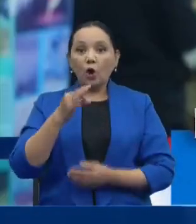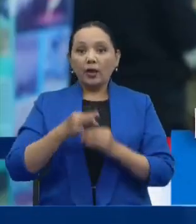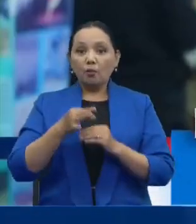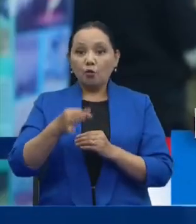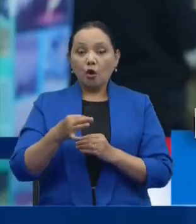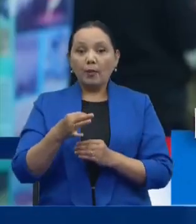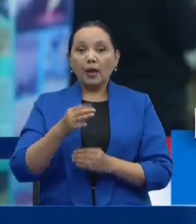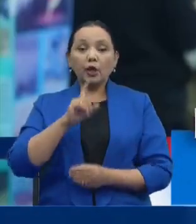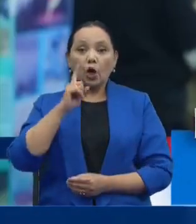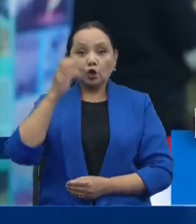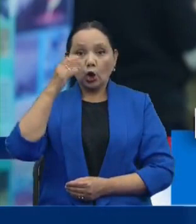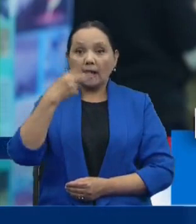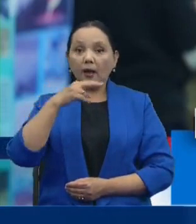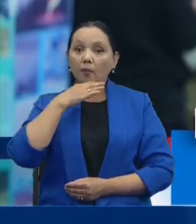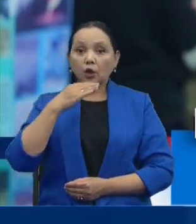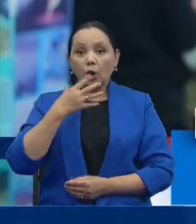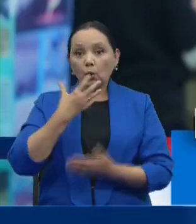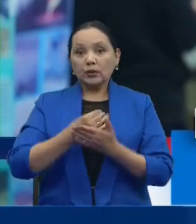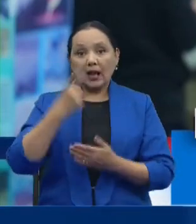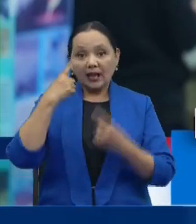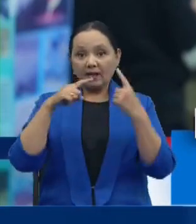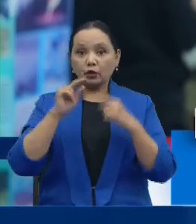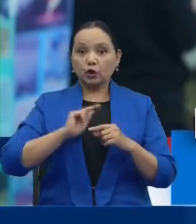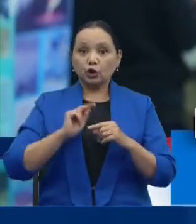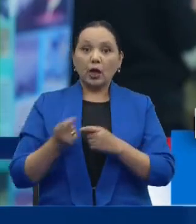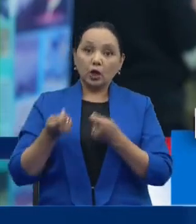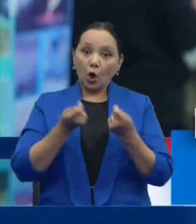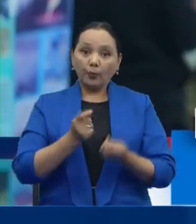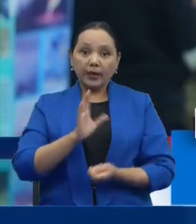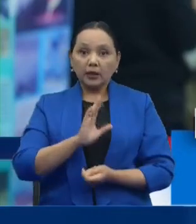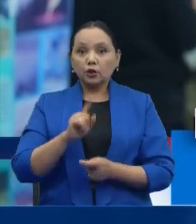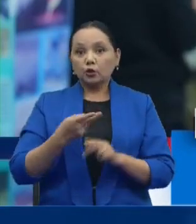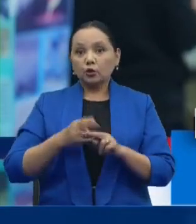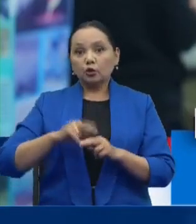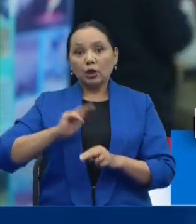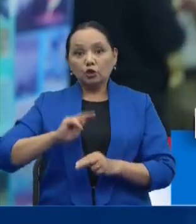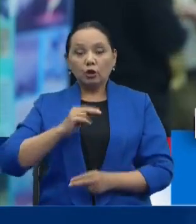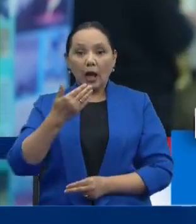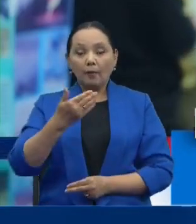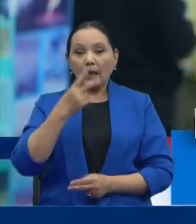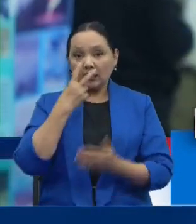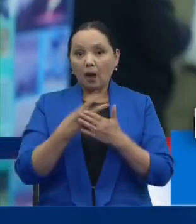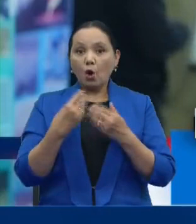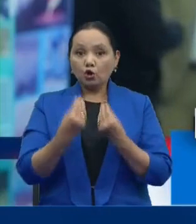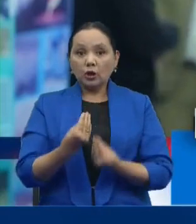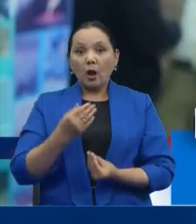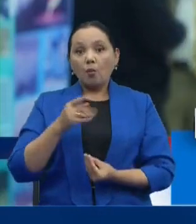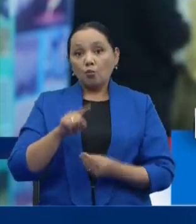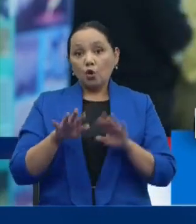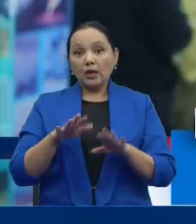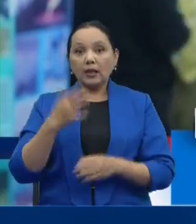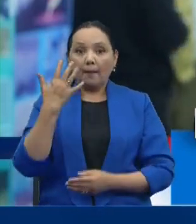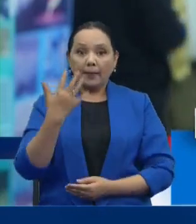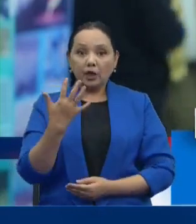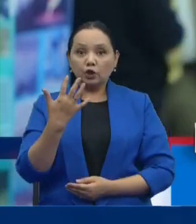yosh olimlari 20 dan ortiq o'zlarining innovatsion ishlanmalarini olib kelishgan. Mana shu ishlanmalarni namoyish qilyapti. Mana bu yerda bizda